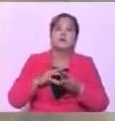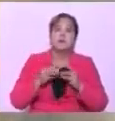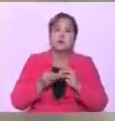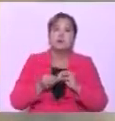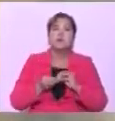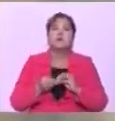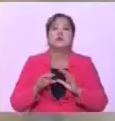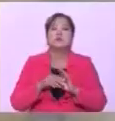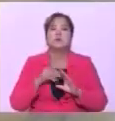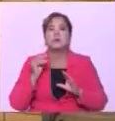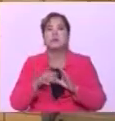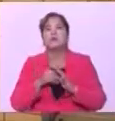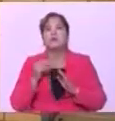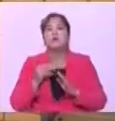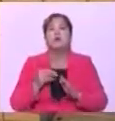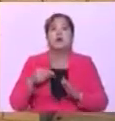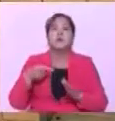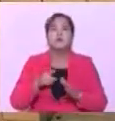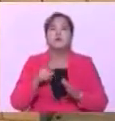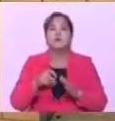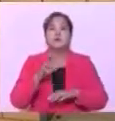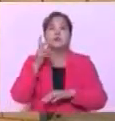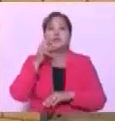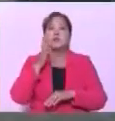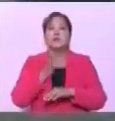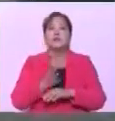сотни Избирателей проголосовали в течение часа